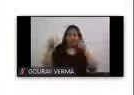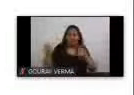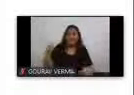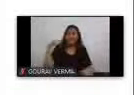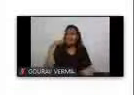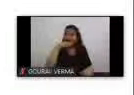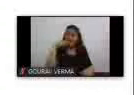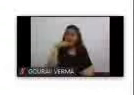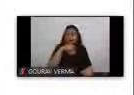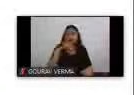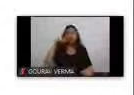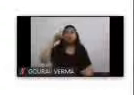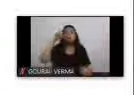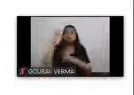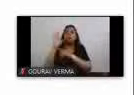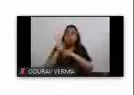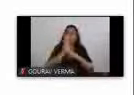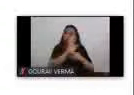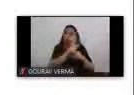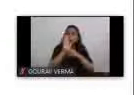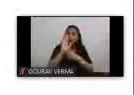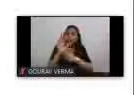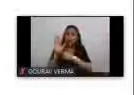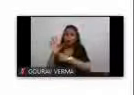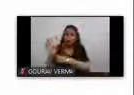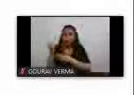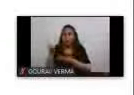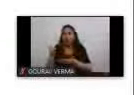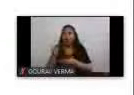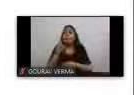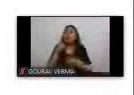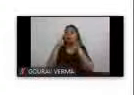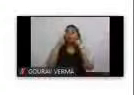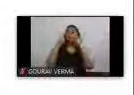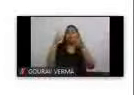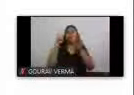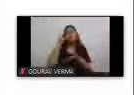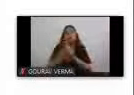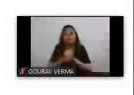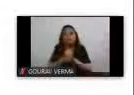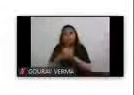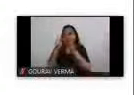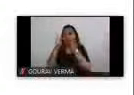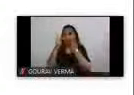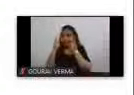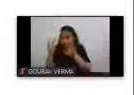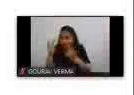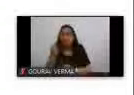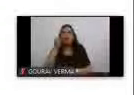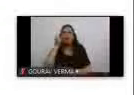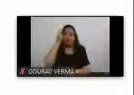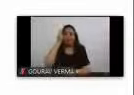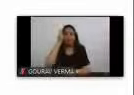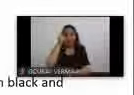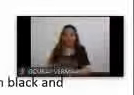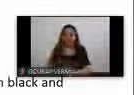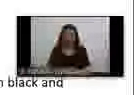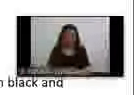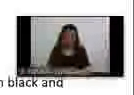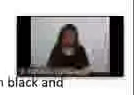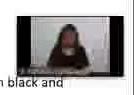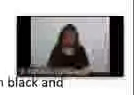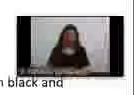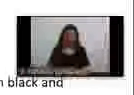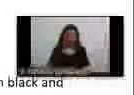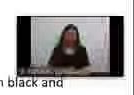दिस इज वॉट इज कॉल्ड अस नॉर्मल विजुअल डेवलपमेंट. Now, to understand this, let's